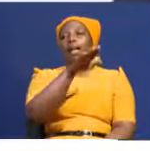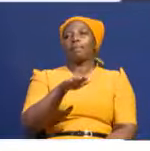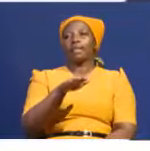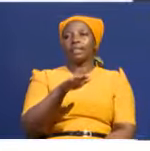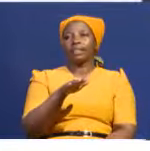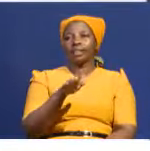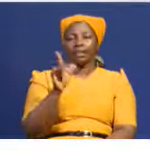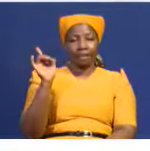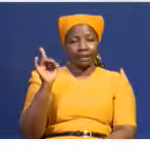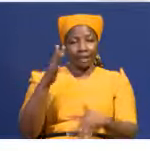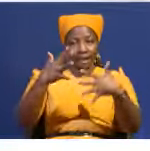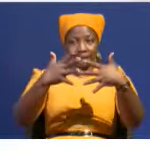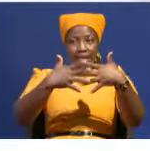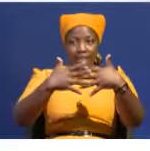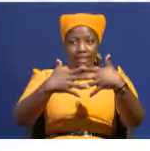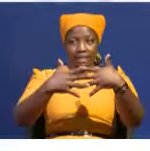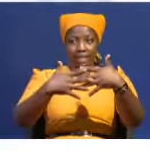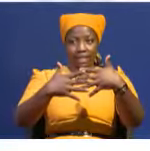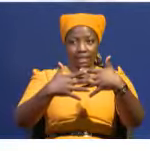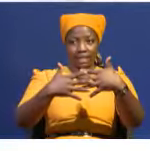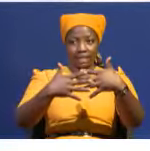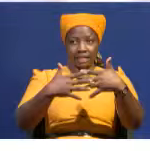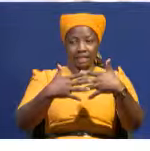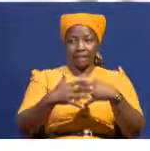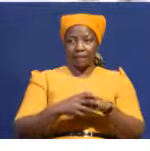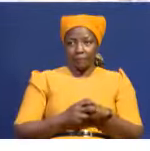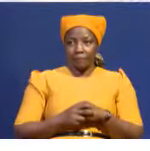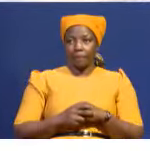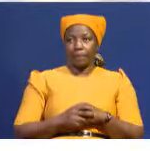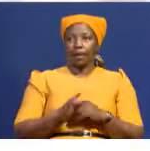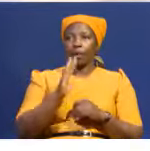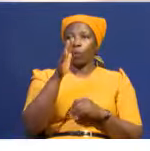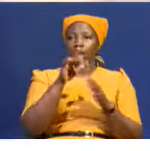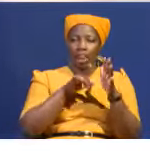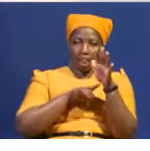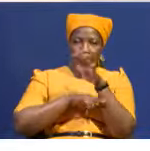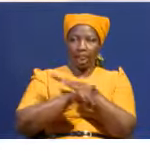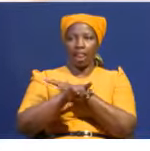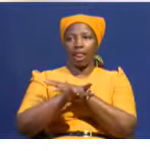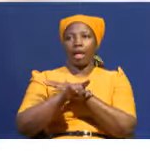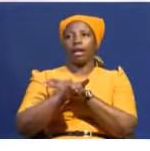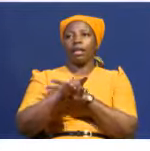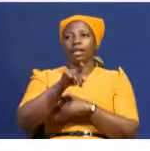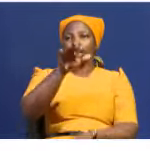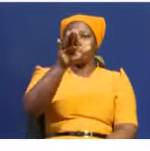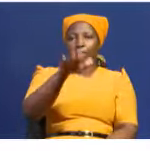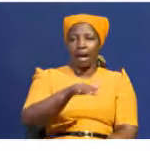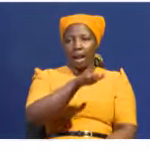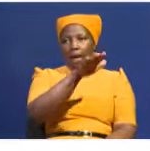lile ndio lango kuu akiingia, itakuwa anaelekea katika upande wa bunge